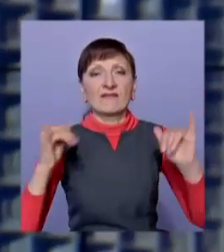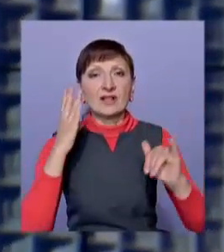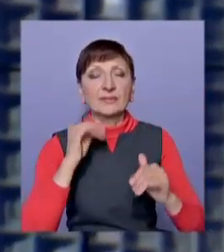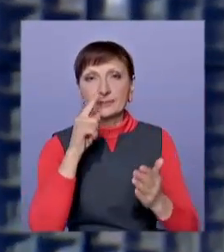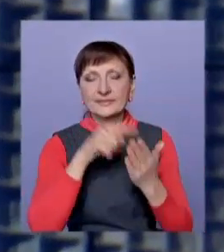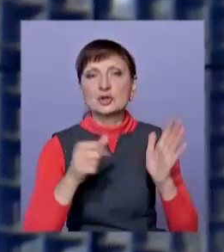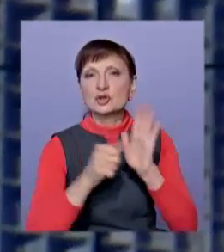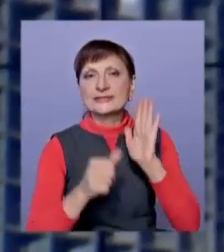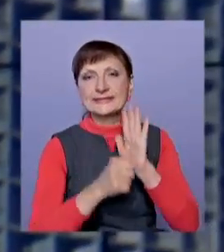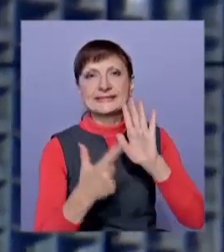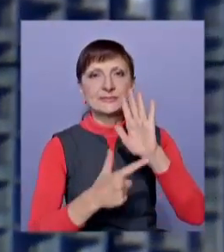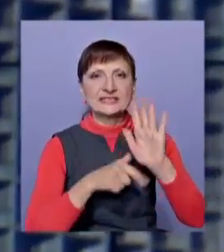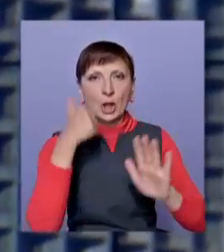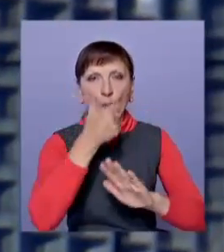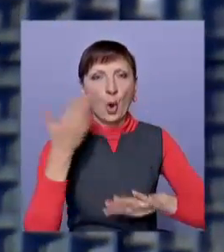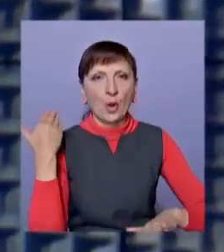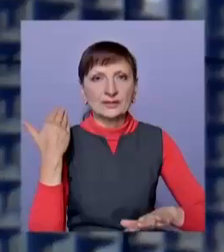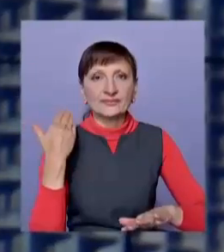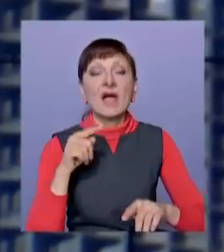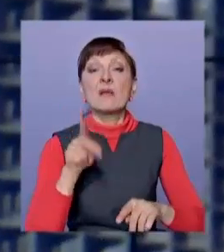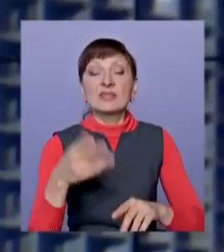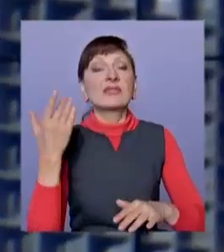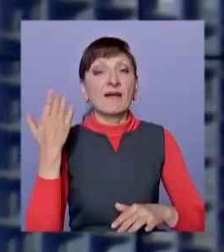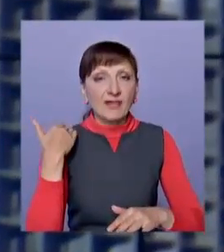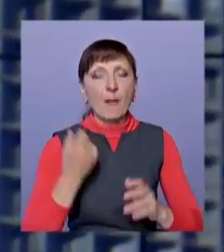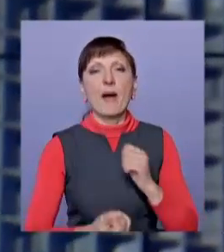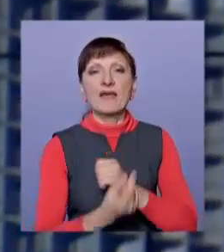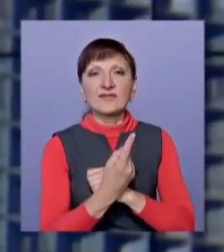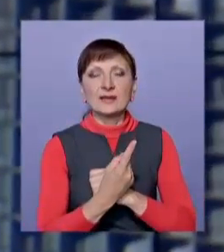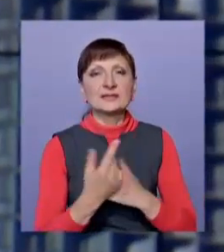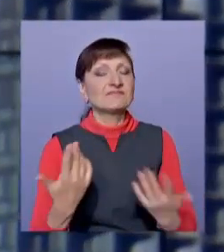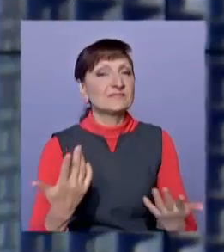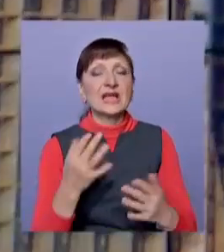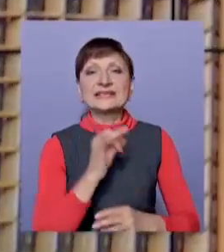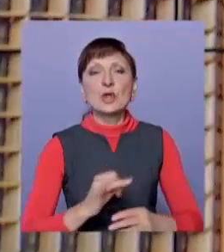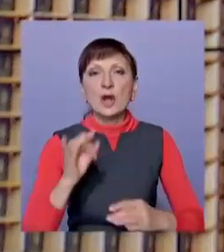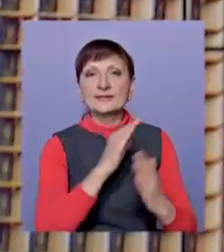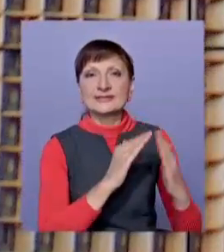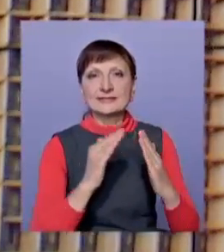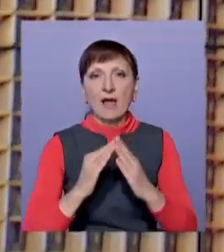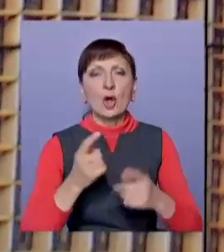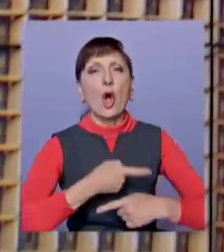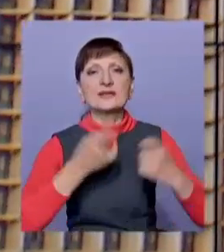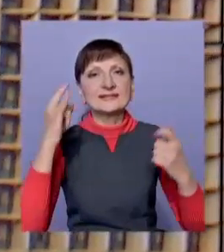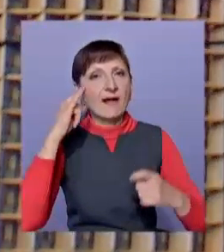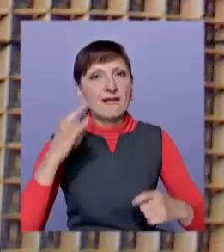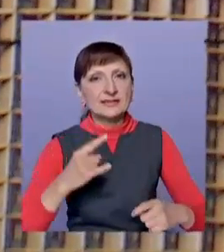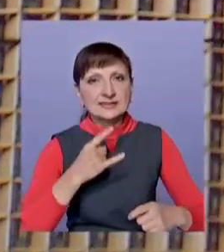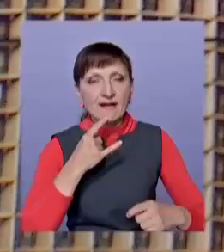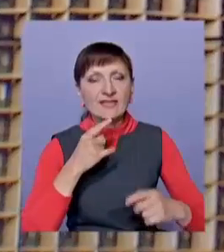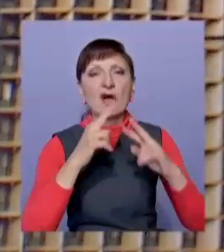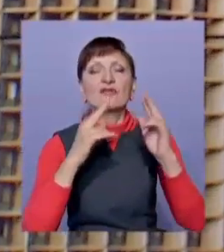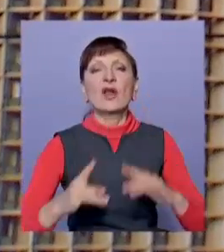на 60-е и 70-е годы. Именно тогда и появились знаковые исторические здания, как гостиница «Казахстан»,